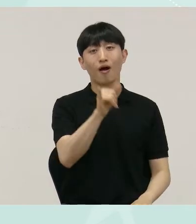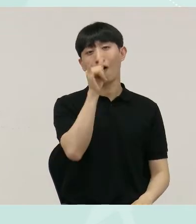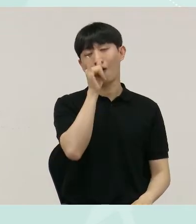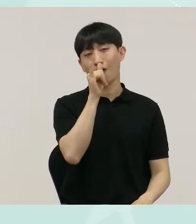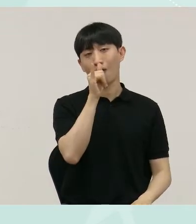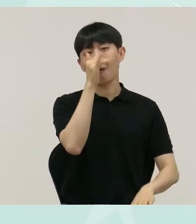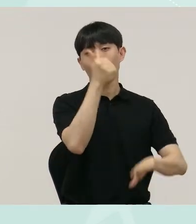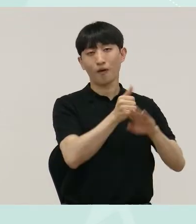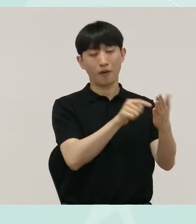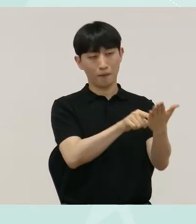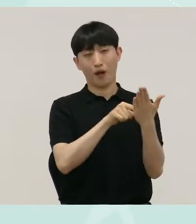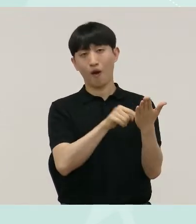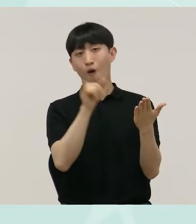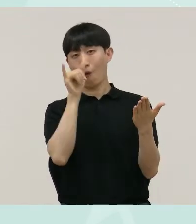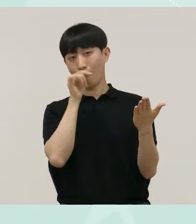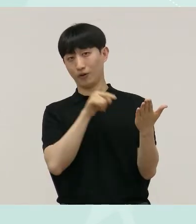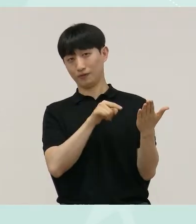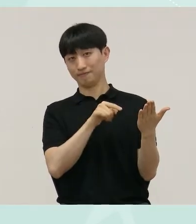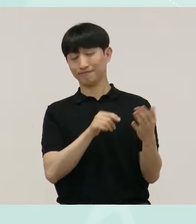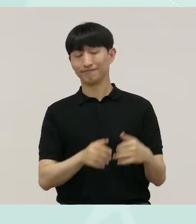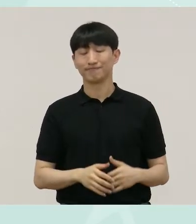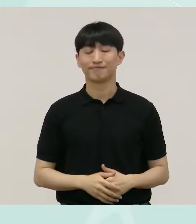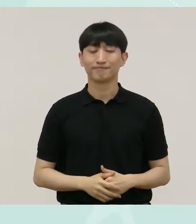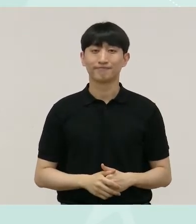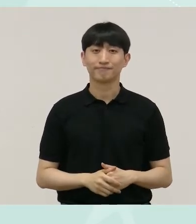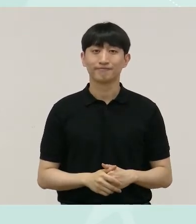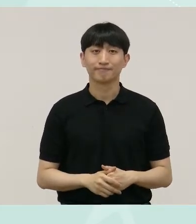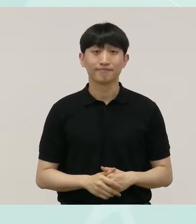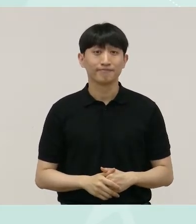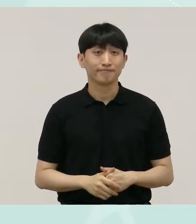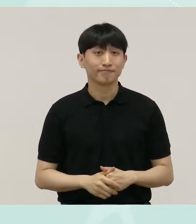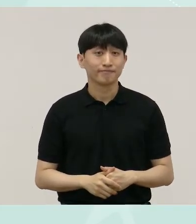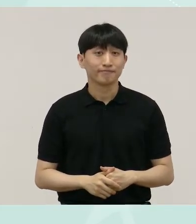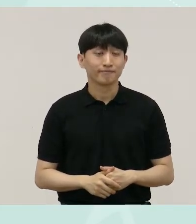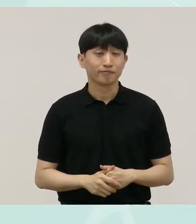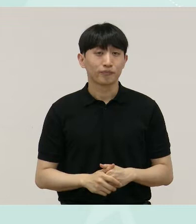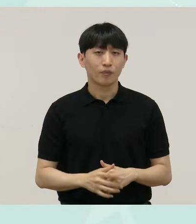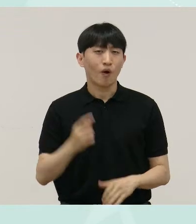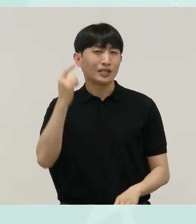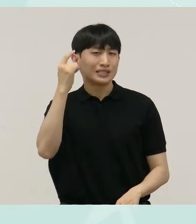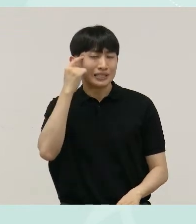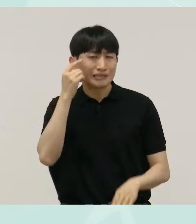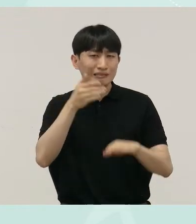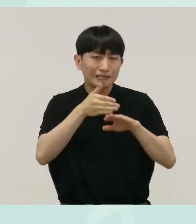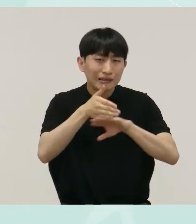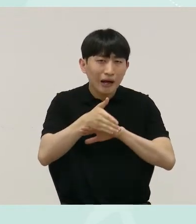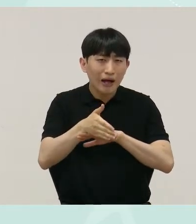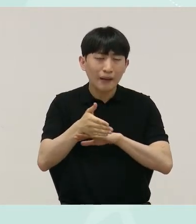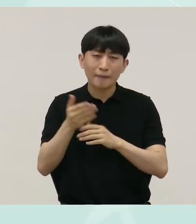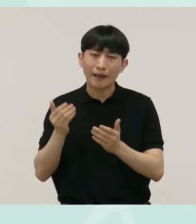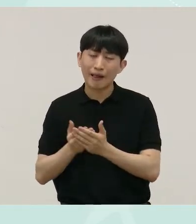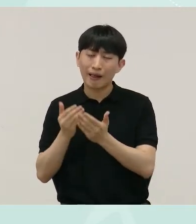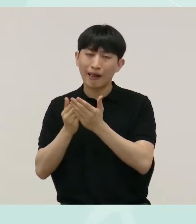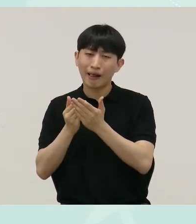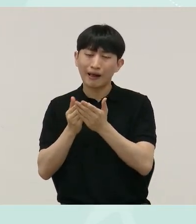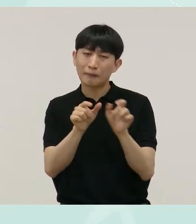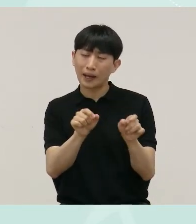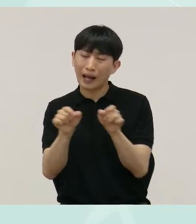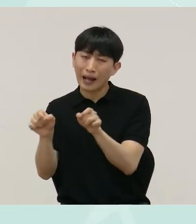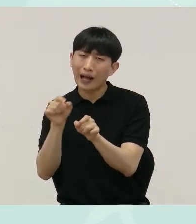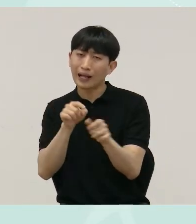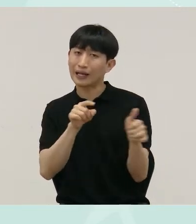신중하게 생각할 필요가 있다라고 말씀드릴 수 있으며, 심지어 인지기능 저하, 발달 이상의 아이들의 경우도 수술